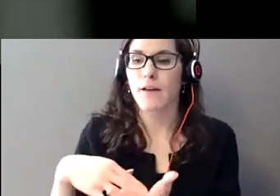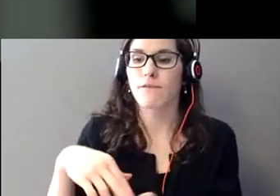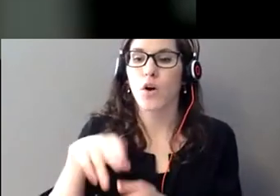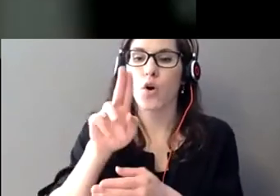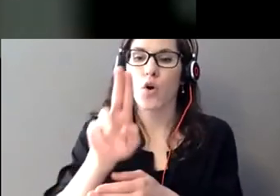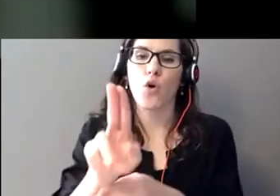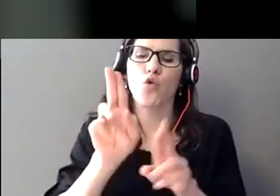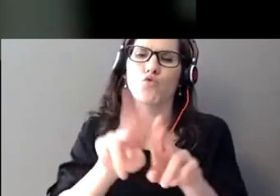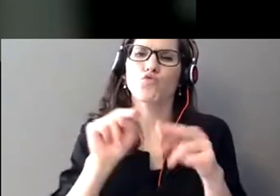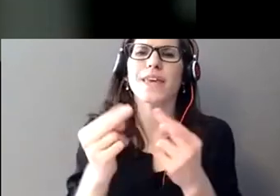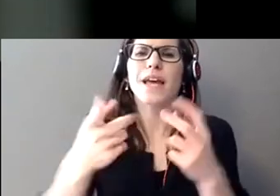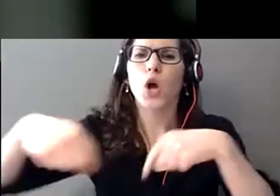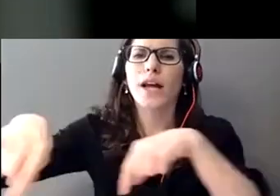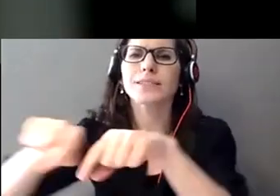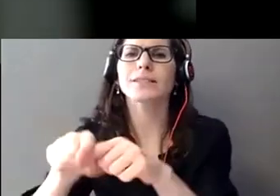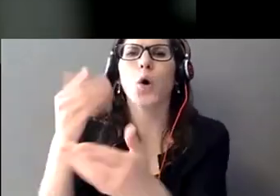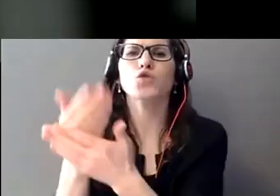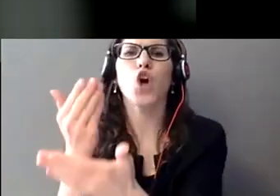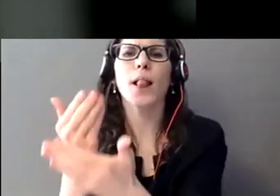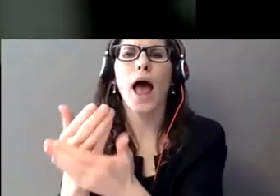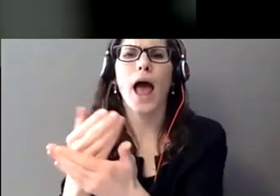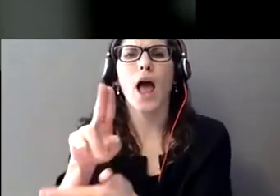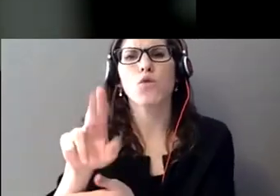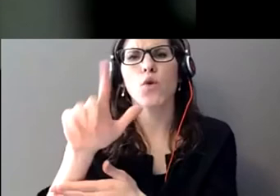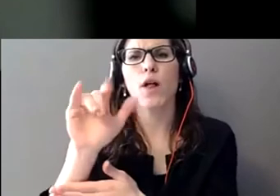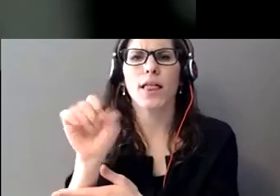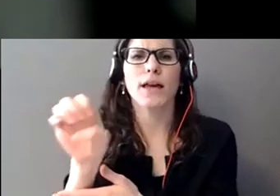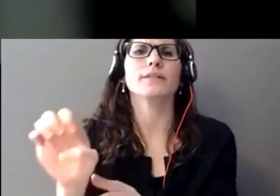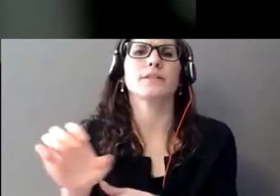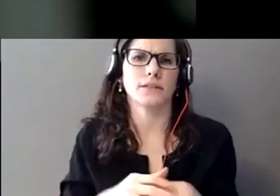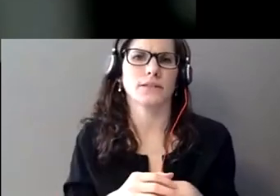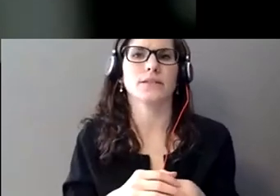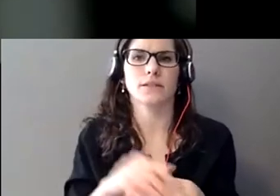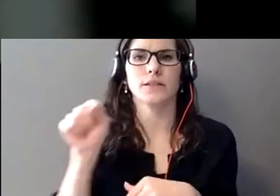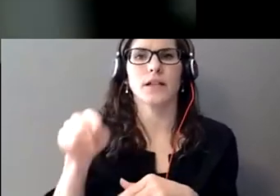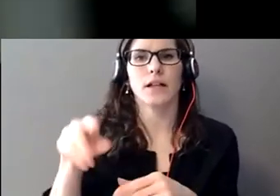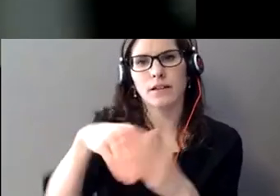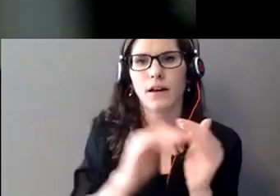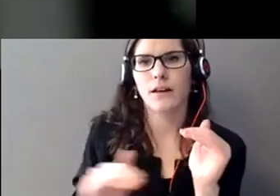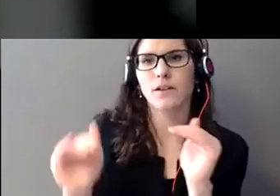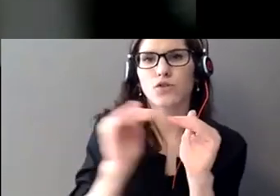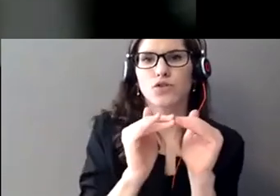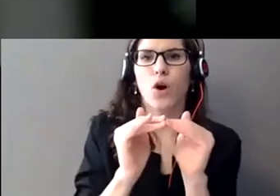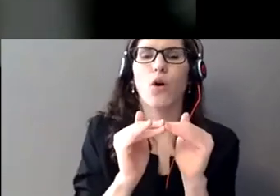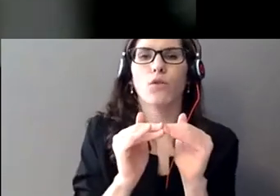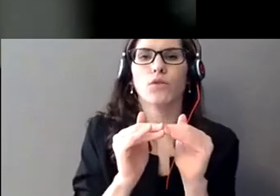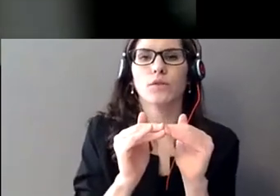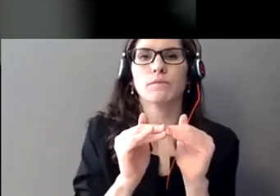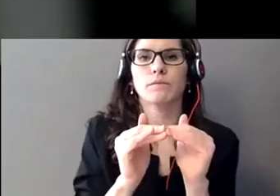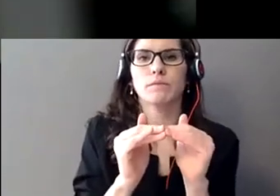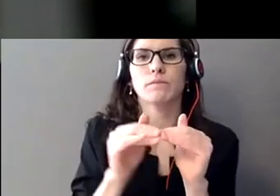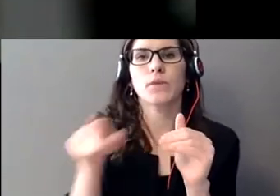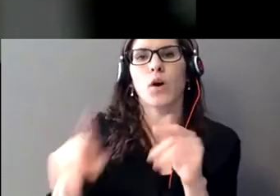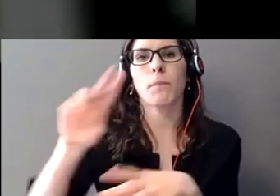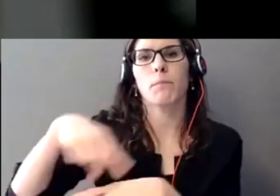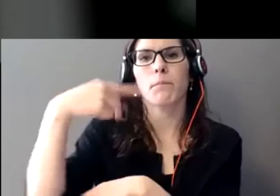des unités de scolarisation d'inclusion groupale en école ordinaire. Le projet